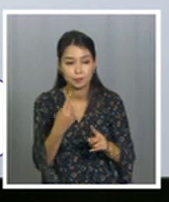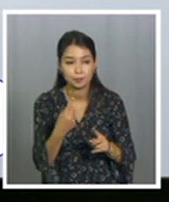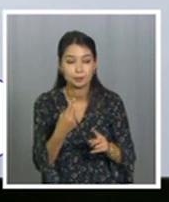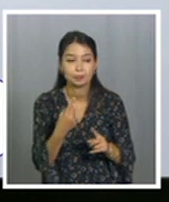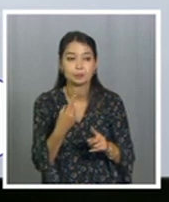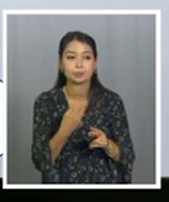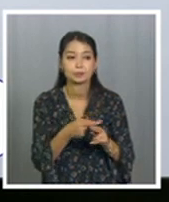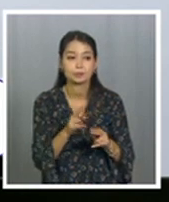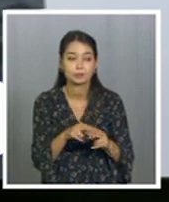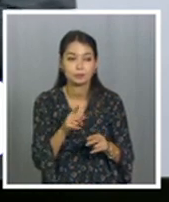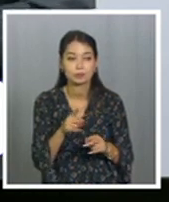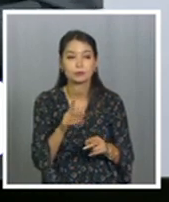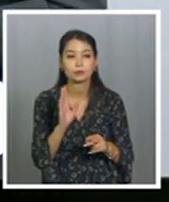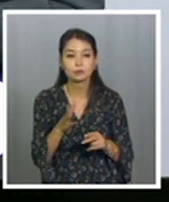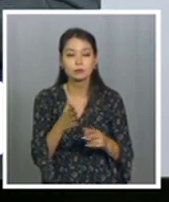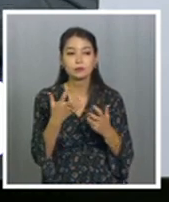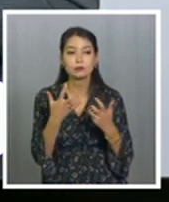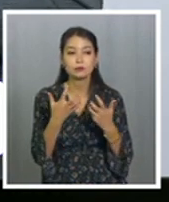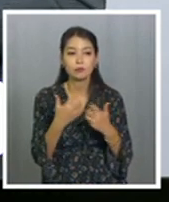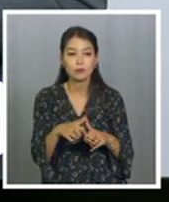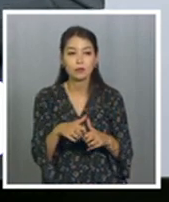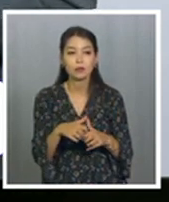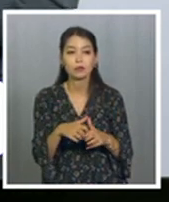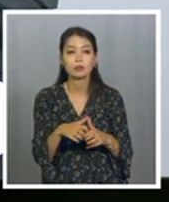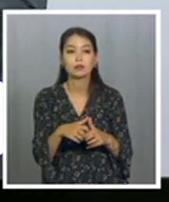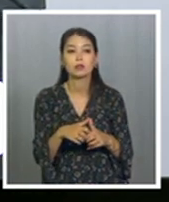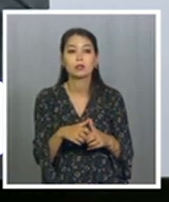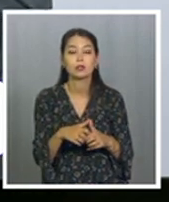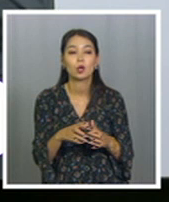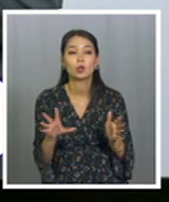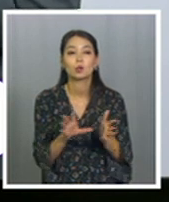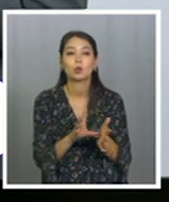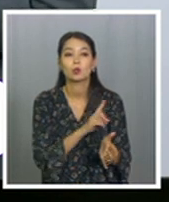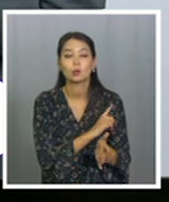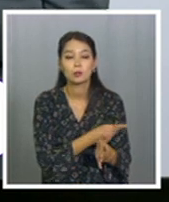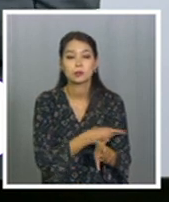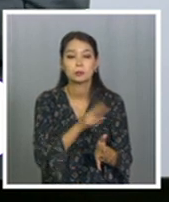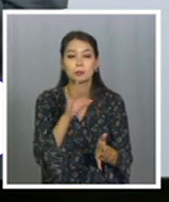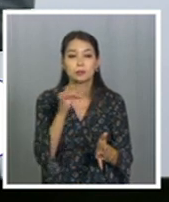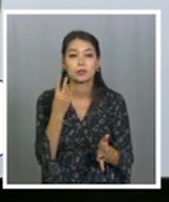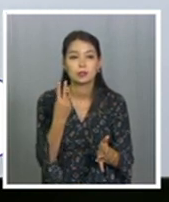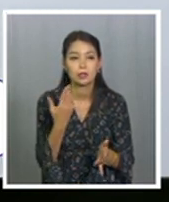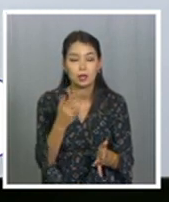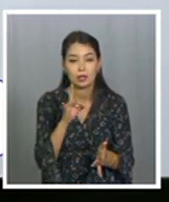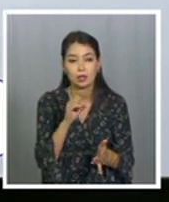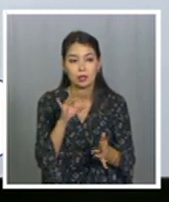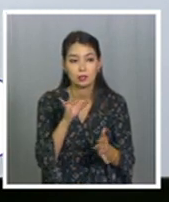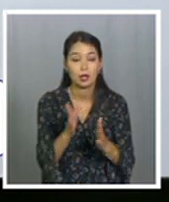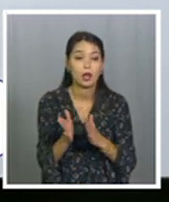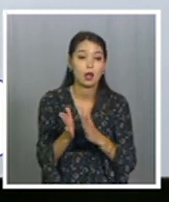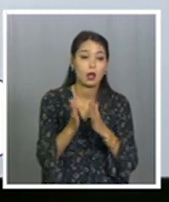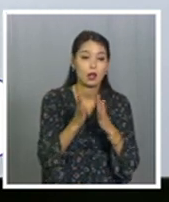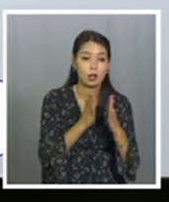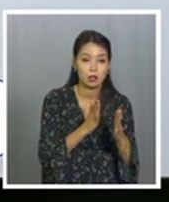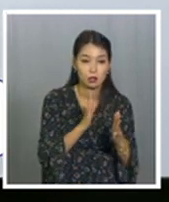болады. Сонда бізде тоқ күші пи бөлінген 2 радианға алға болатын болса,